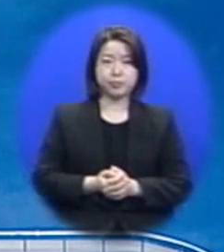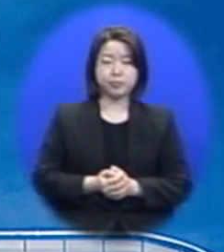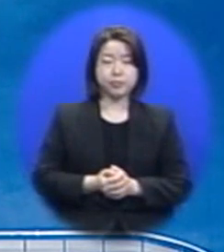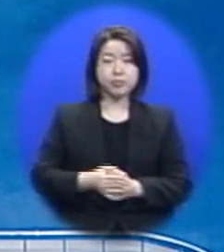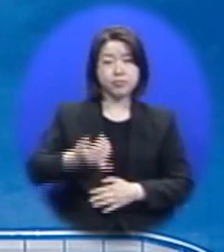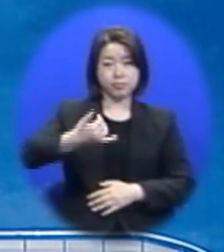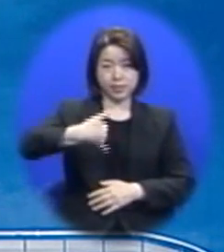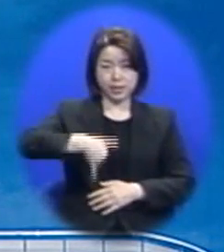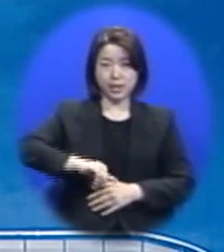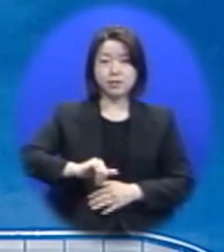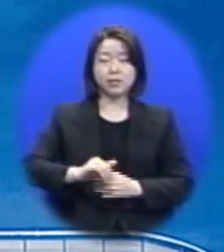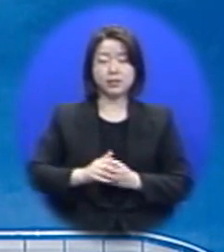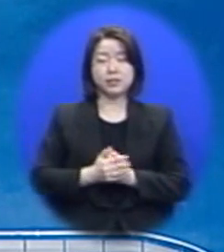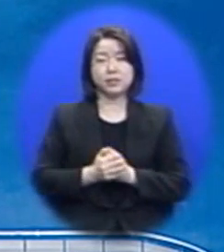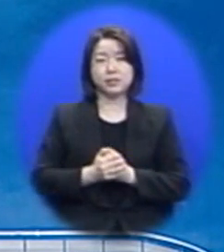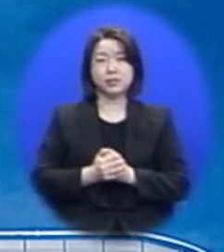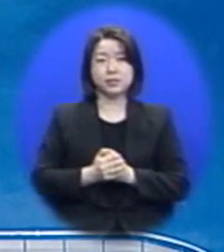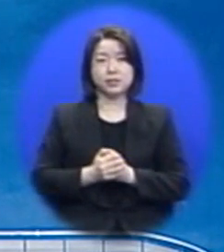자녀들은